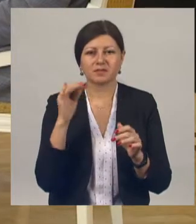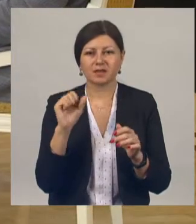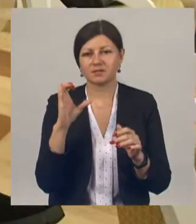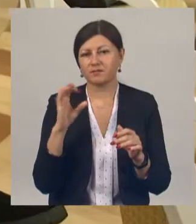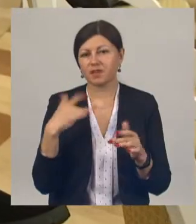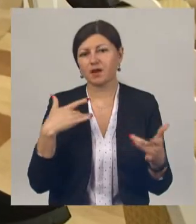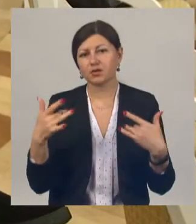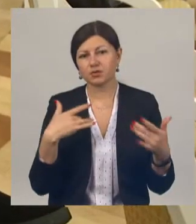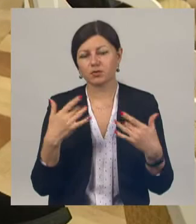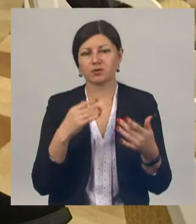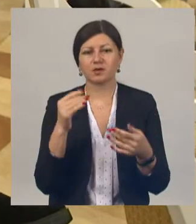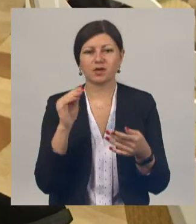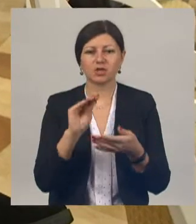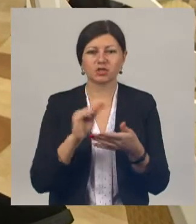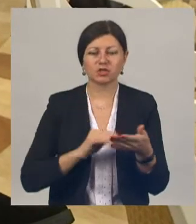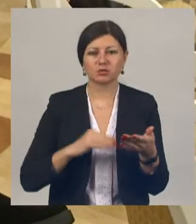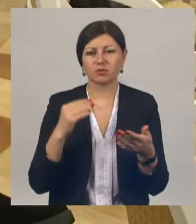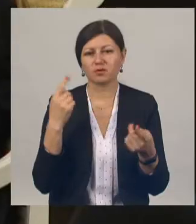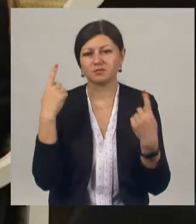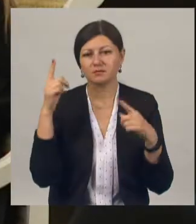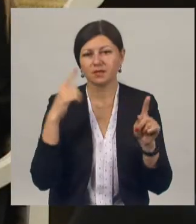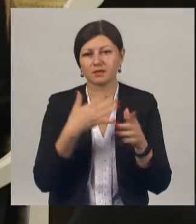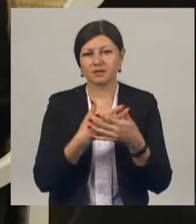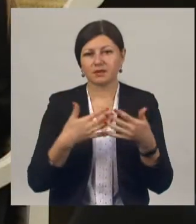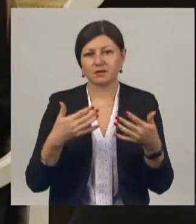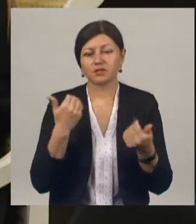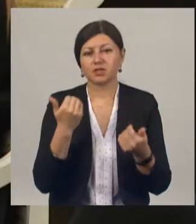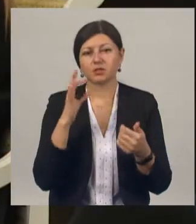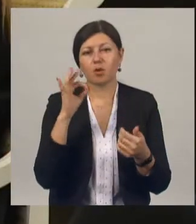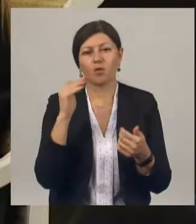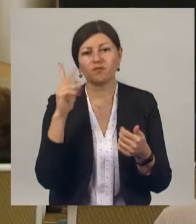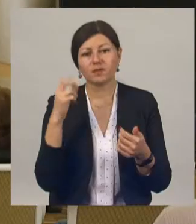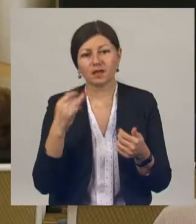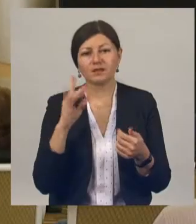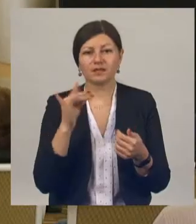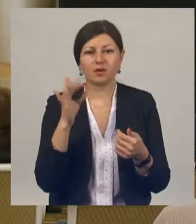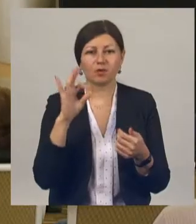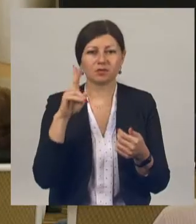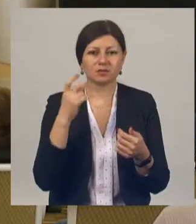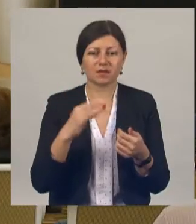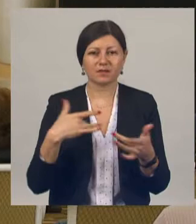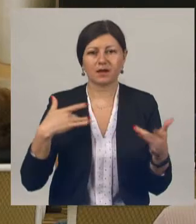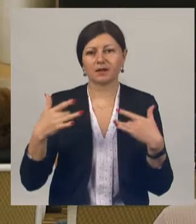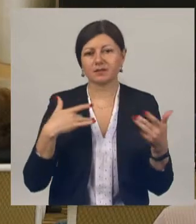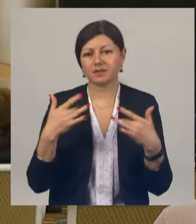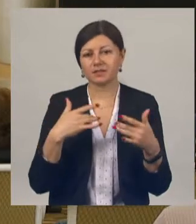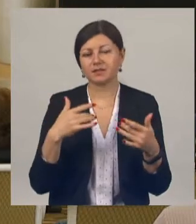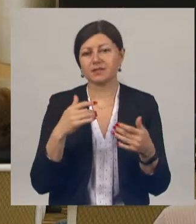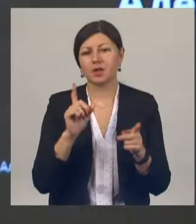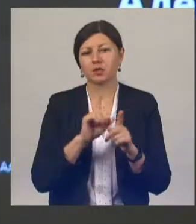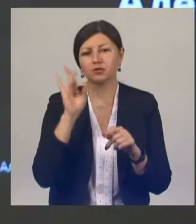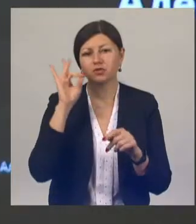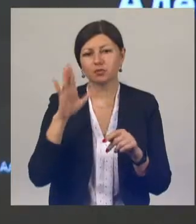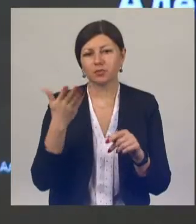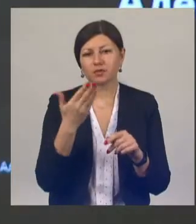актеры, продюсеры. Впервые форум прошел в смешанном формате – офлайн и онлайн. Актриса театра и кино, чемпионка высшей лиги